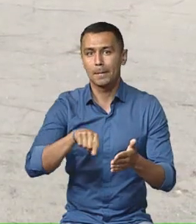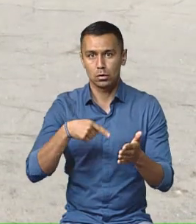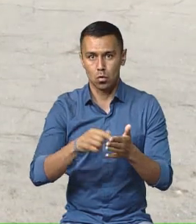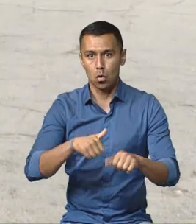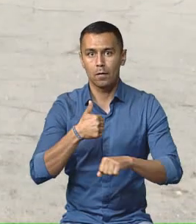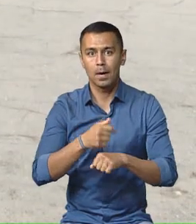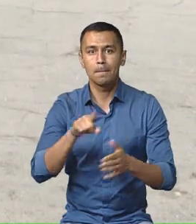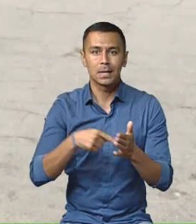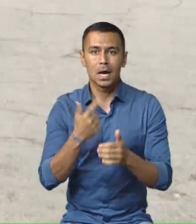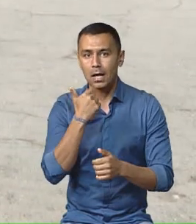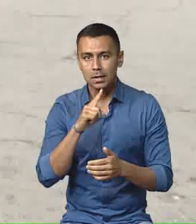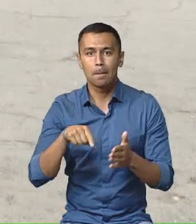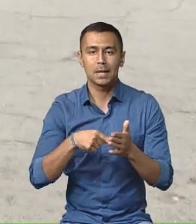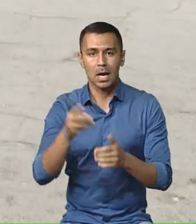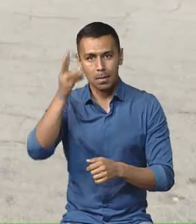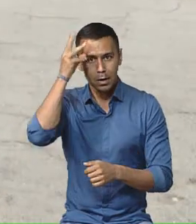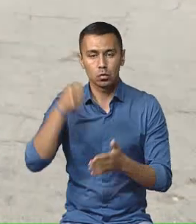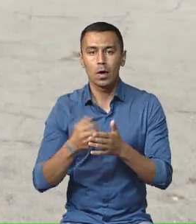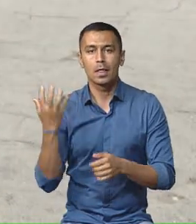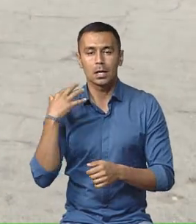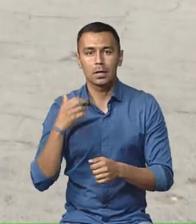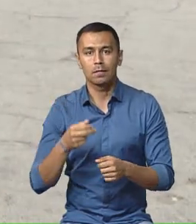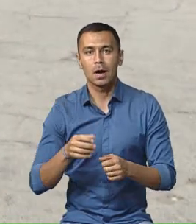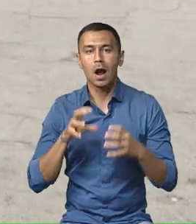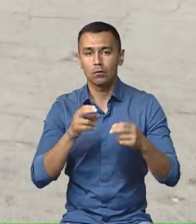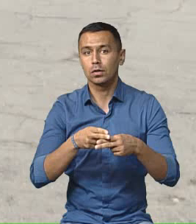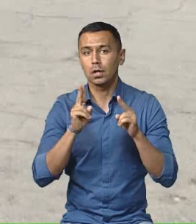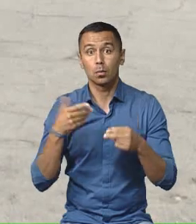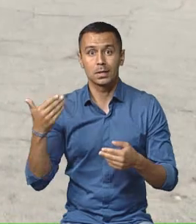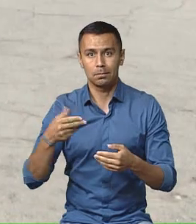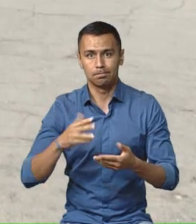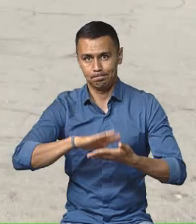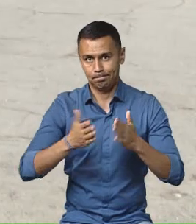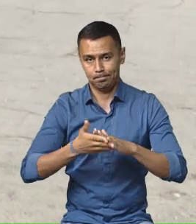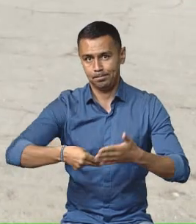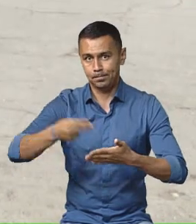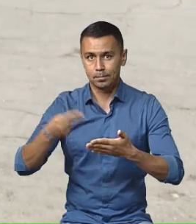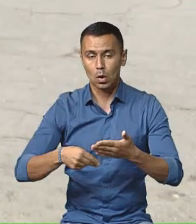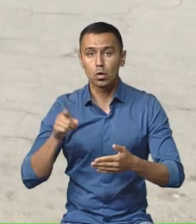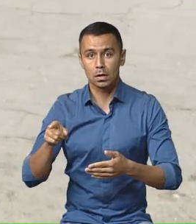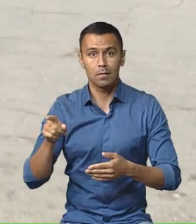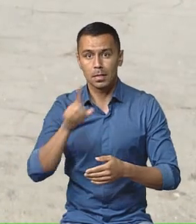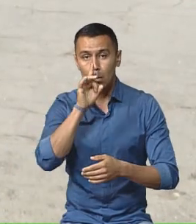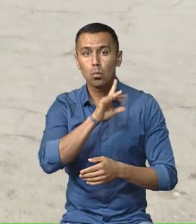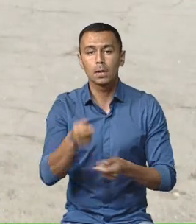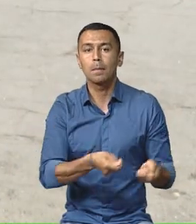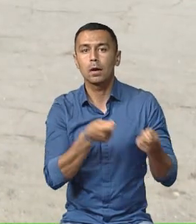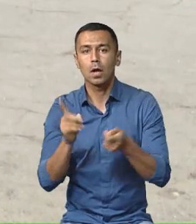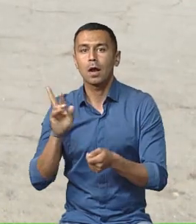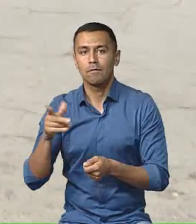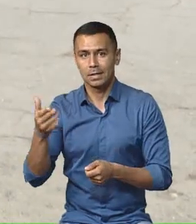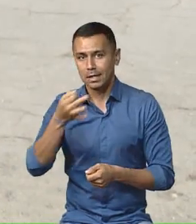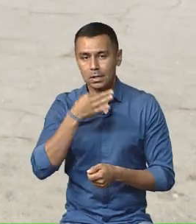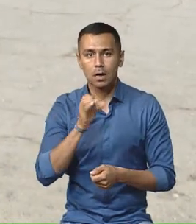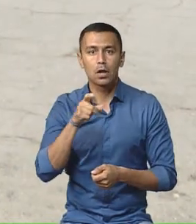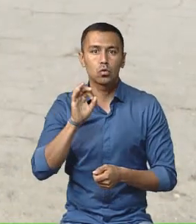міста Красилова, міста Хмельницького, до начальників автостанцій, і щоб з ним заключали договір, оскільки він не буде перевозити, як він зазначив,